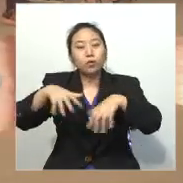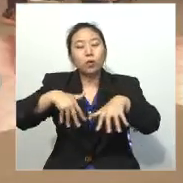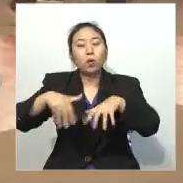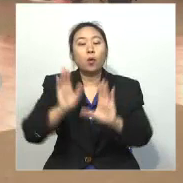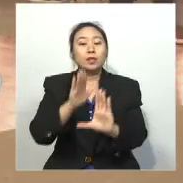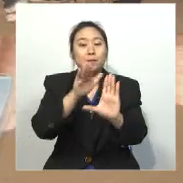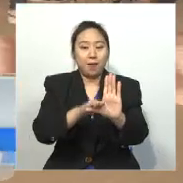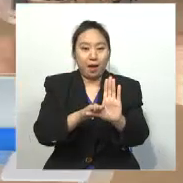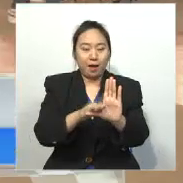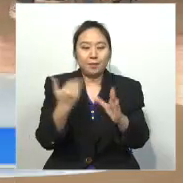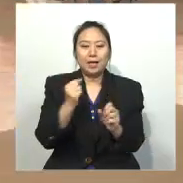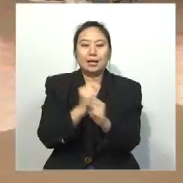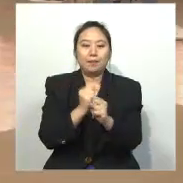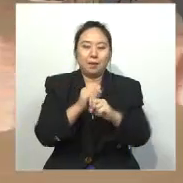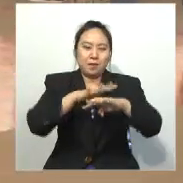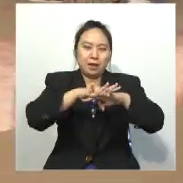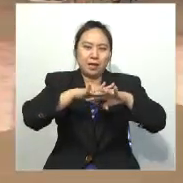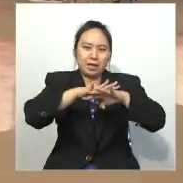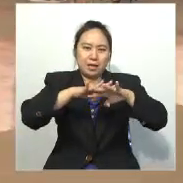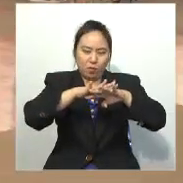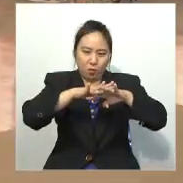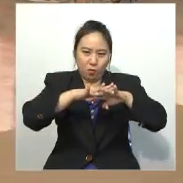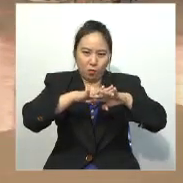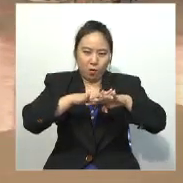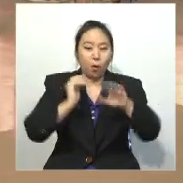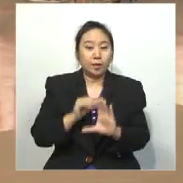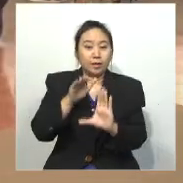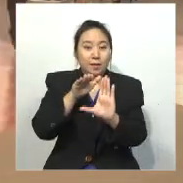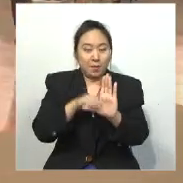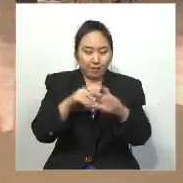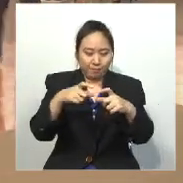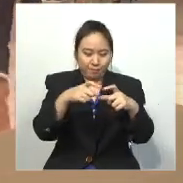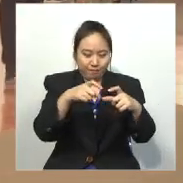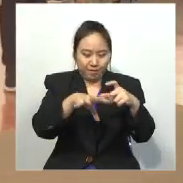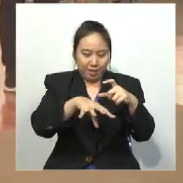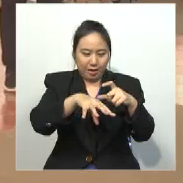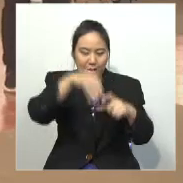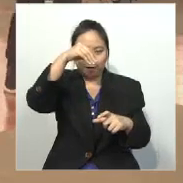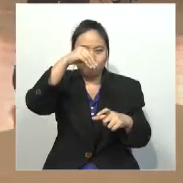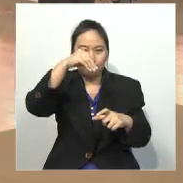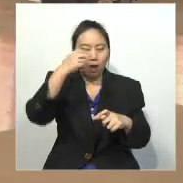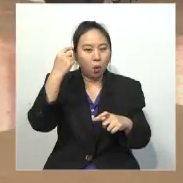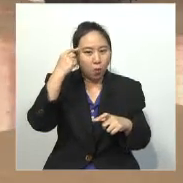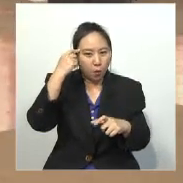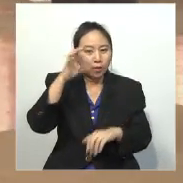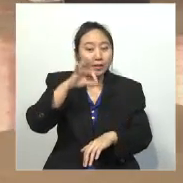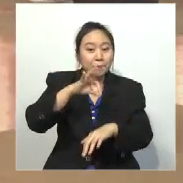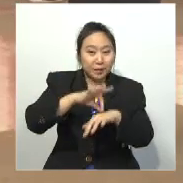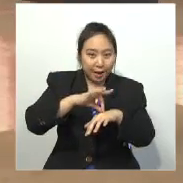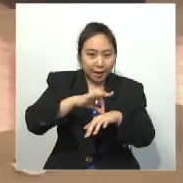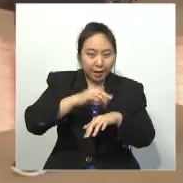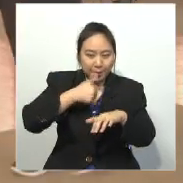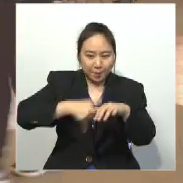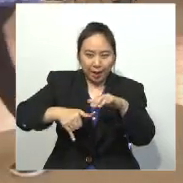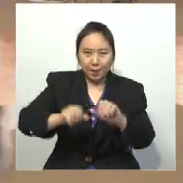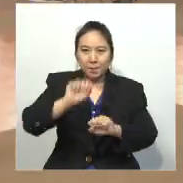กตั้งในครั้งนี้ด้วยการจัดทำ QR code ให้ผู้สมัครนั้นได้สามารถที่จะสแกนแล้วก็สามารถรู้ถึงตำแหน่งที่ตั้งที่สามารถที่จะไปติด